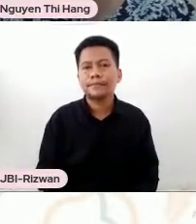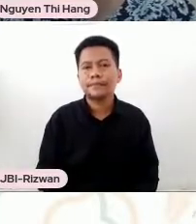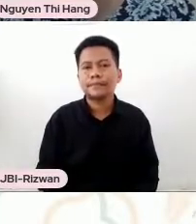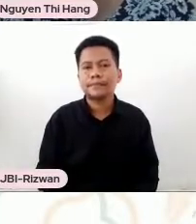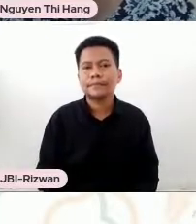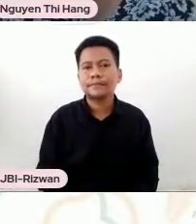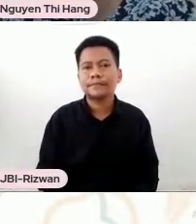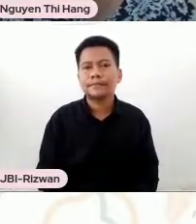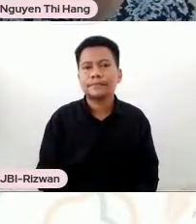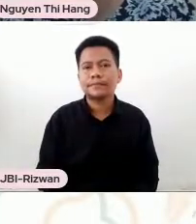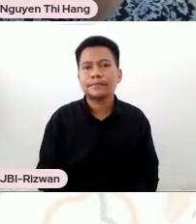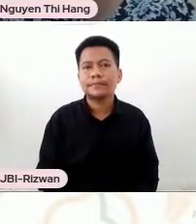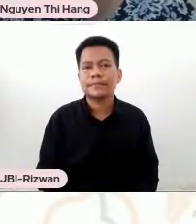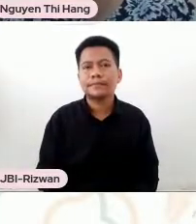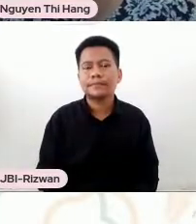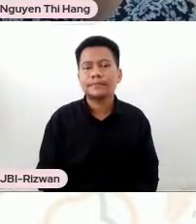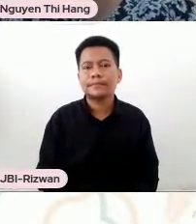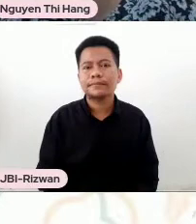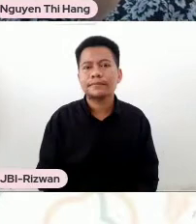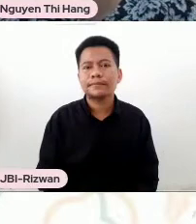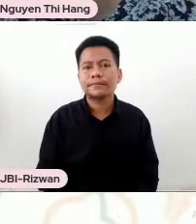develop many skills.